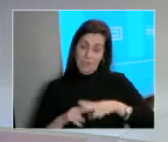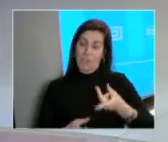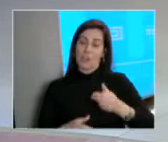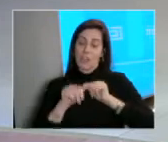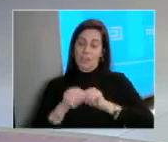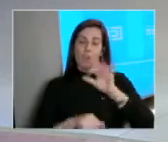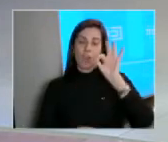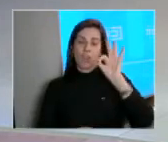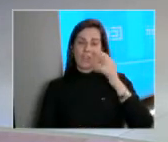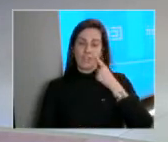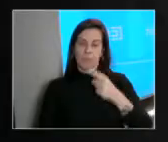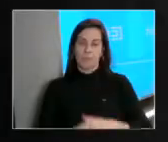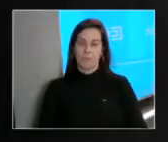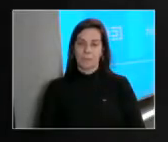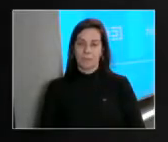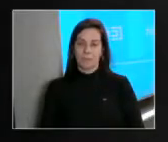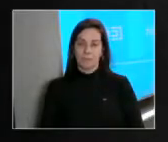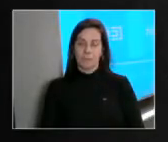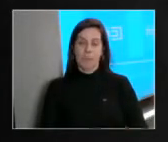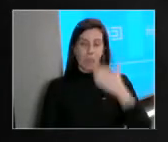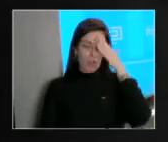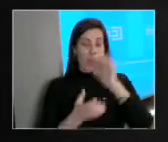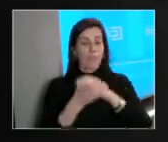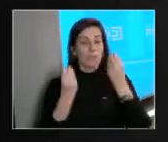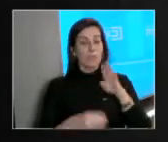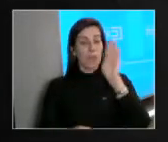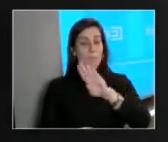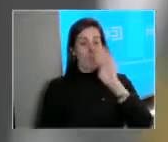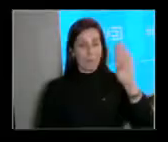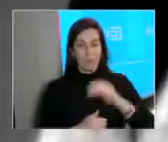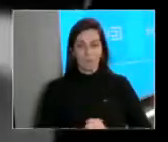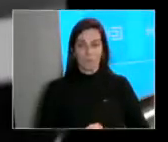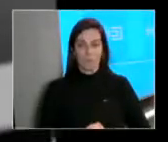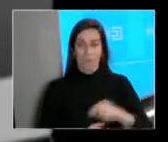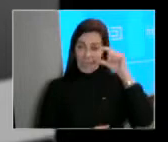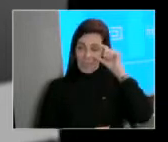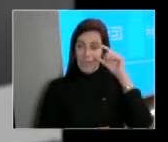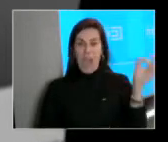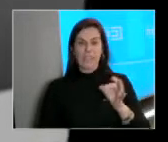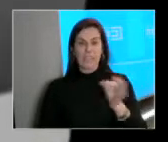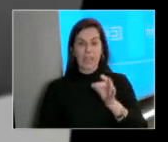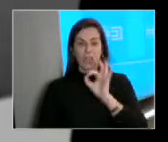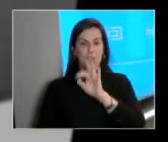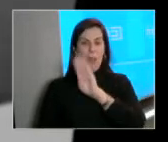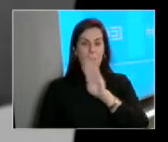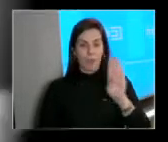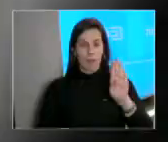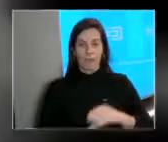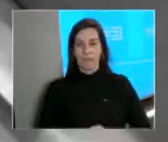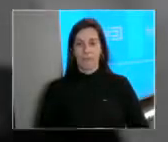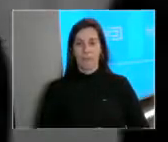זה לסמוך עלינו, בואו נראה. הכירו את החברים הטובים של ראש הממשלה. גדעון, ההסתה מגיעה מנתניהו